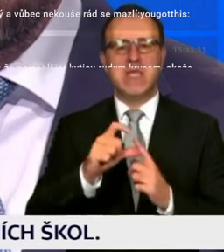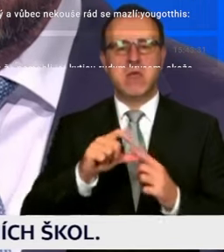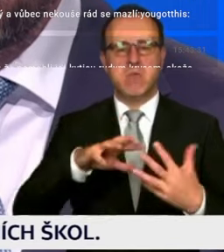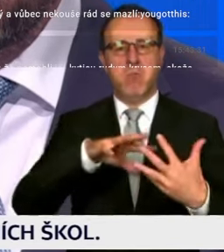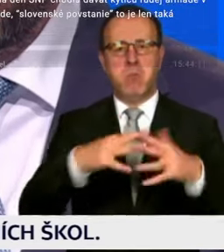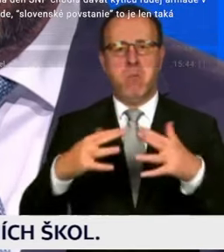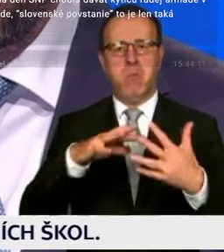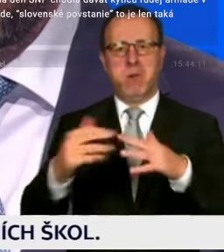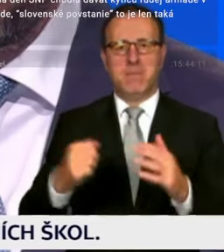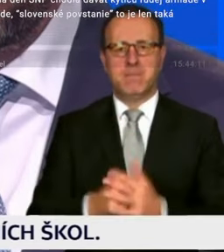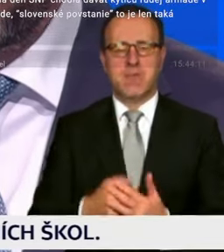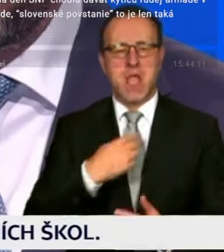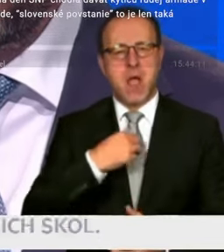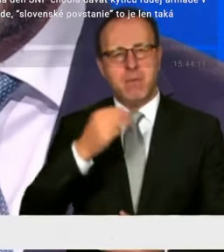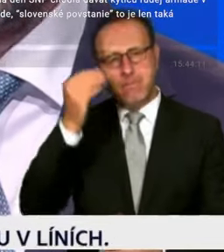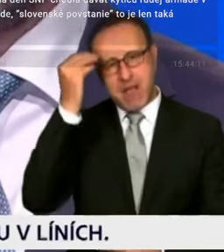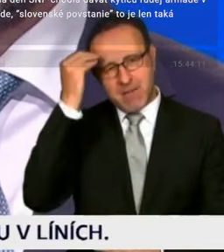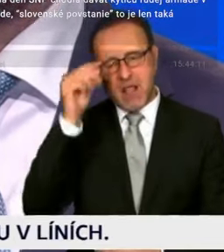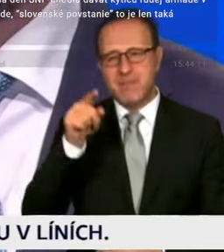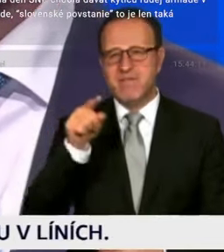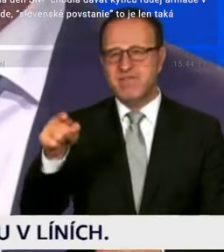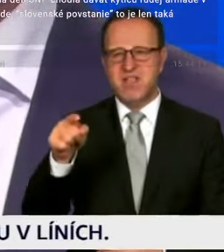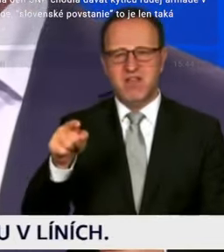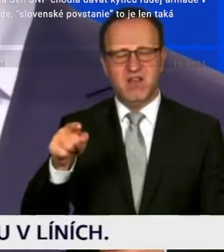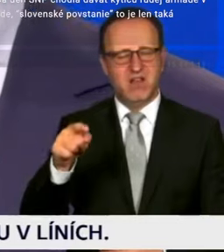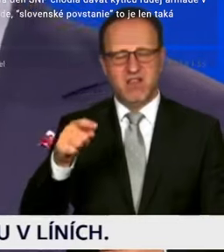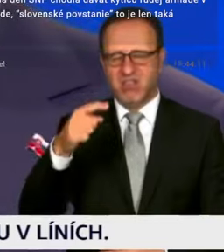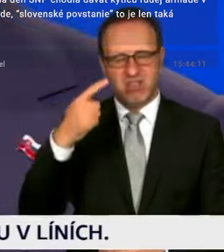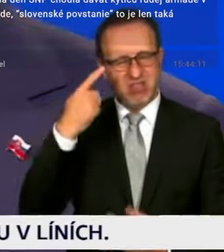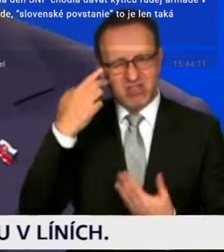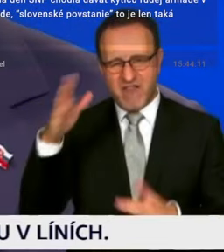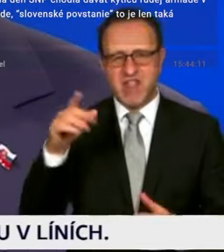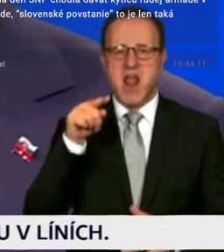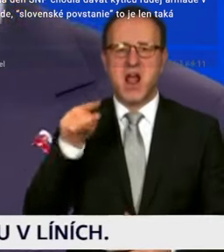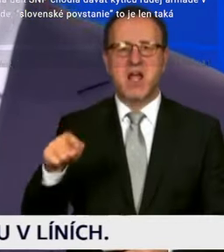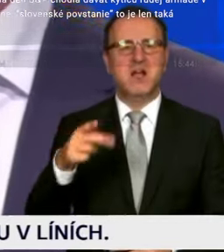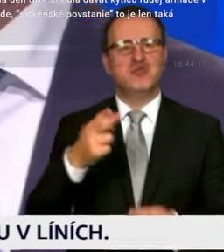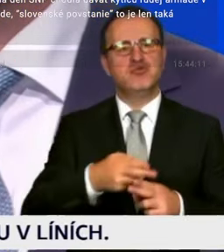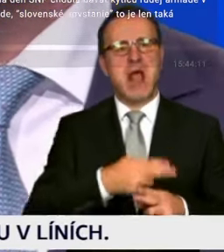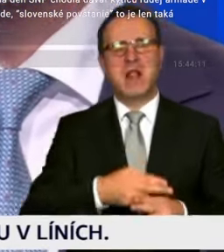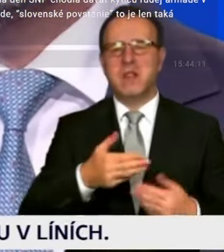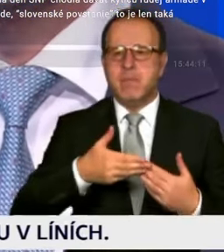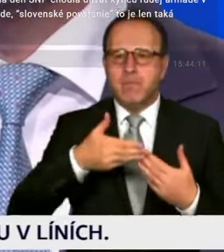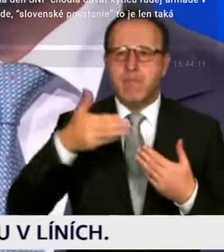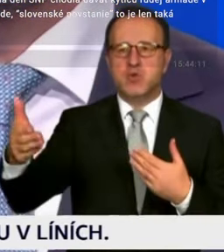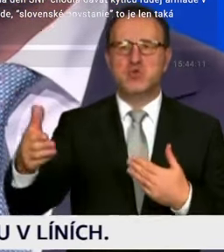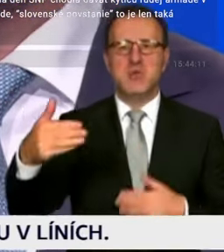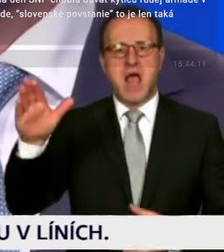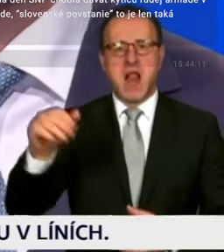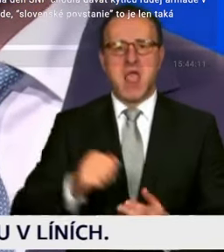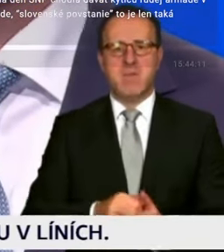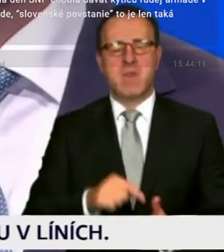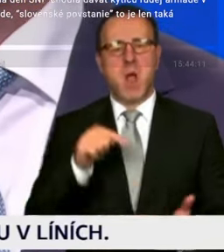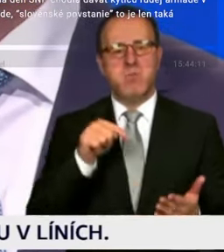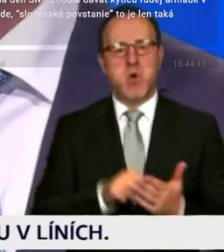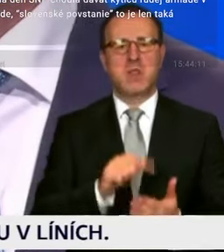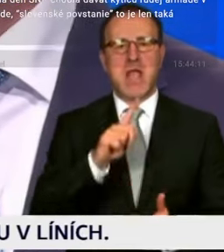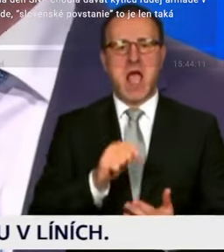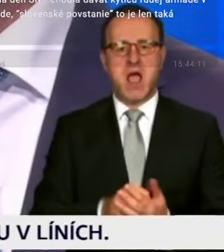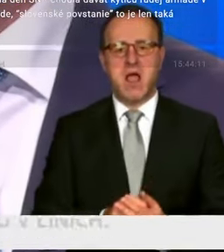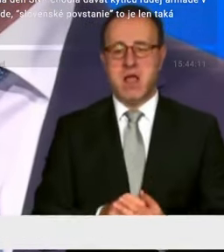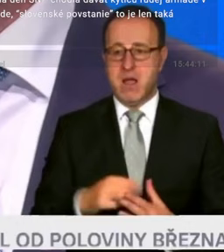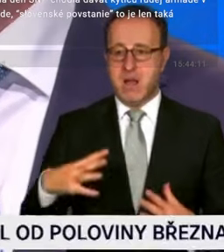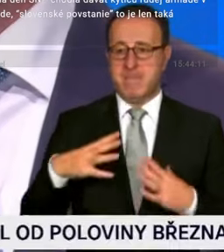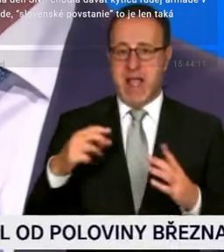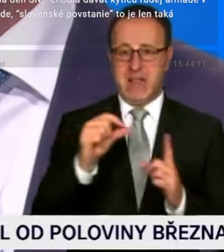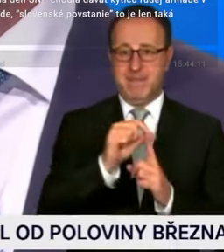veci kde ste krajinu nedokázali za celý svoj politický život posunúť ďalej A bodku dávam za tým neboli ste vy náhodou pán Pellegrini na